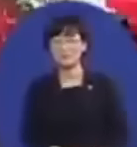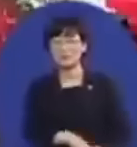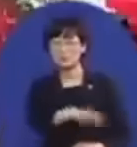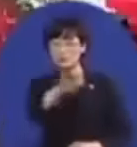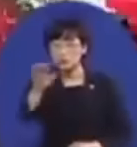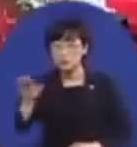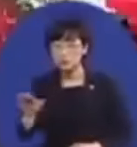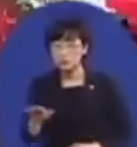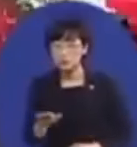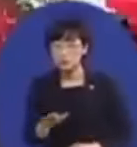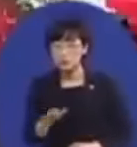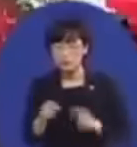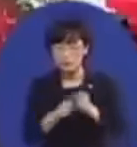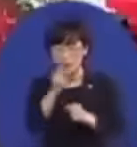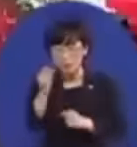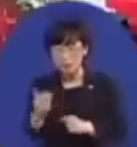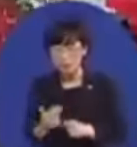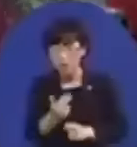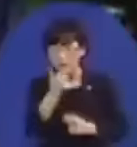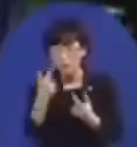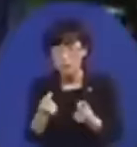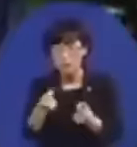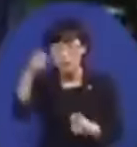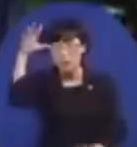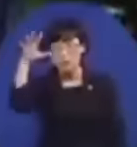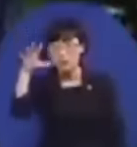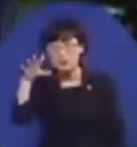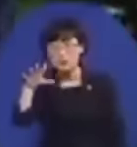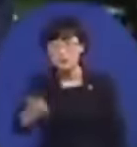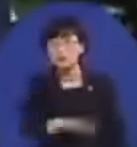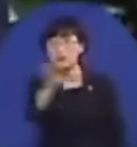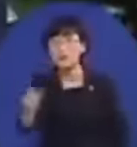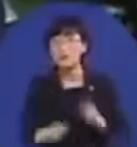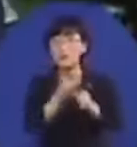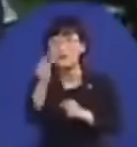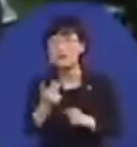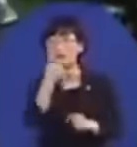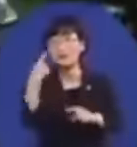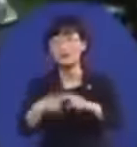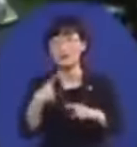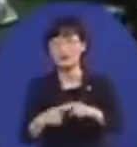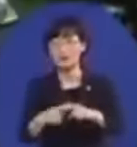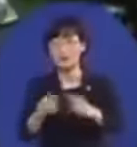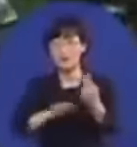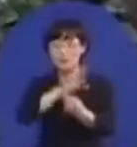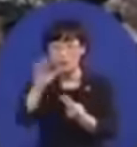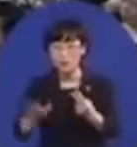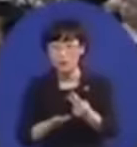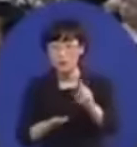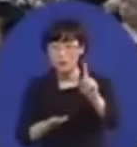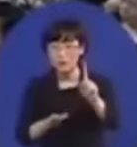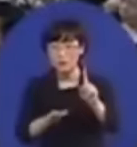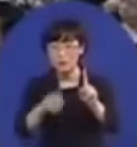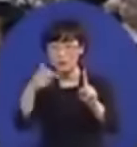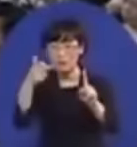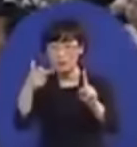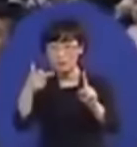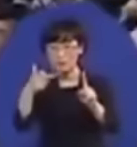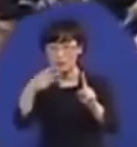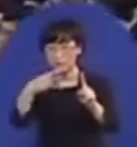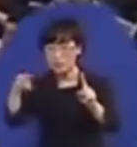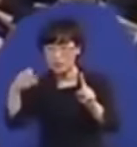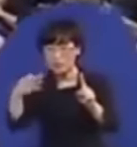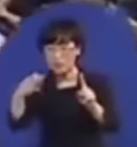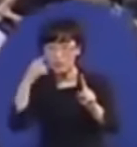우리의 영생이 그러므로 빛이요 빛이 바로 우리의 영생인 것입니다. 요한복음 1장 7절로 14절에 그가 증언하러